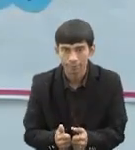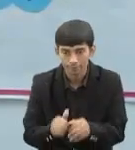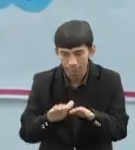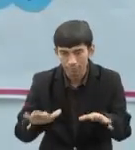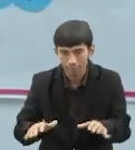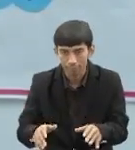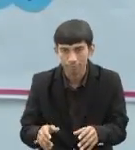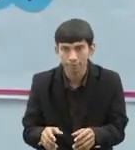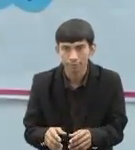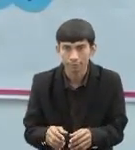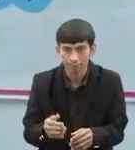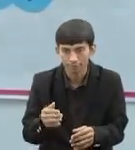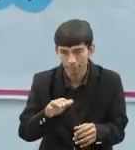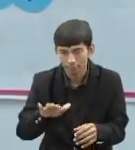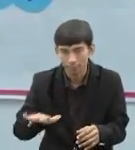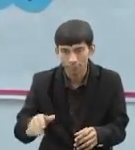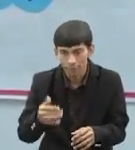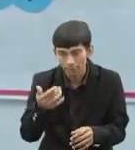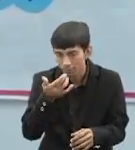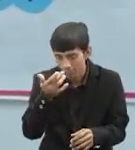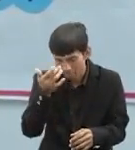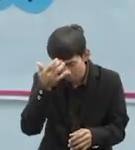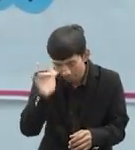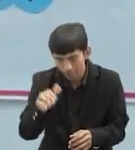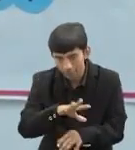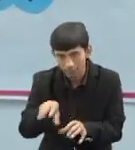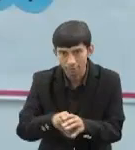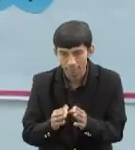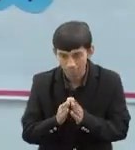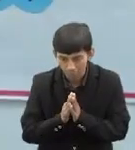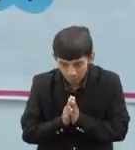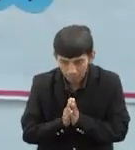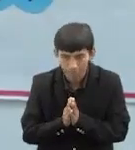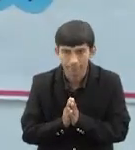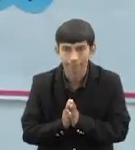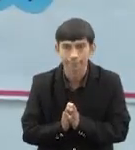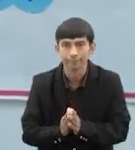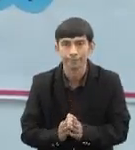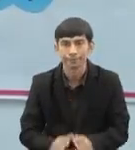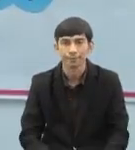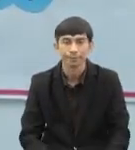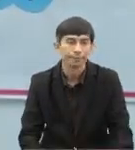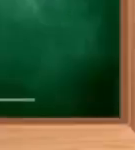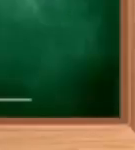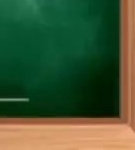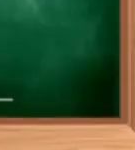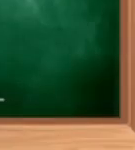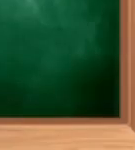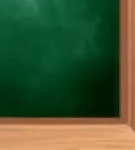កូនណាហើយកូនទាំងអស់គ្នាខ្លាចតែជាក្មេងឆ្លាតទាំងអស់គ្នាអកូនច្រើនកូនជម្រាបលា